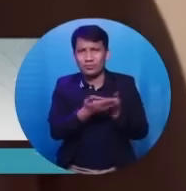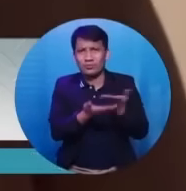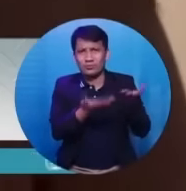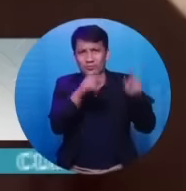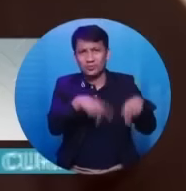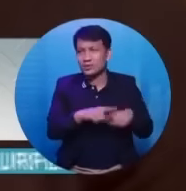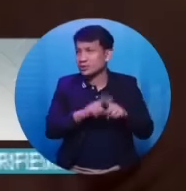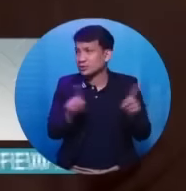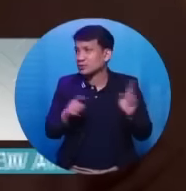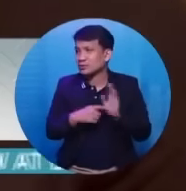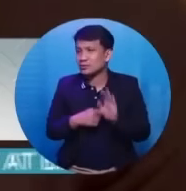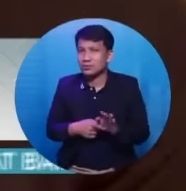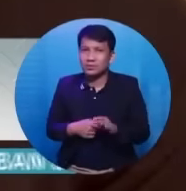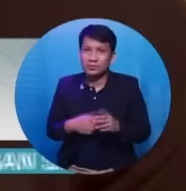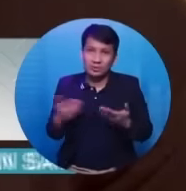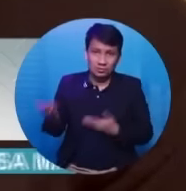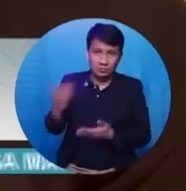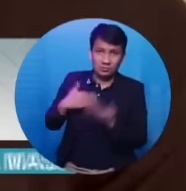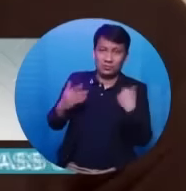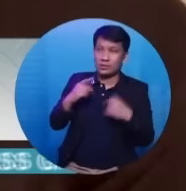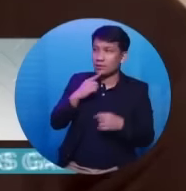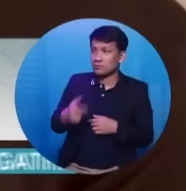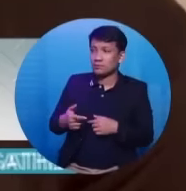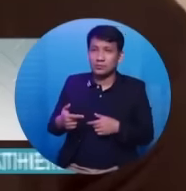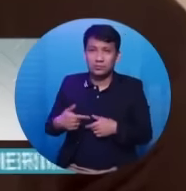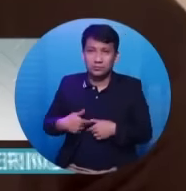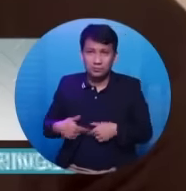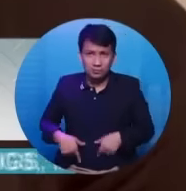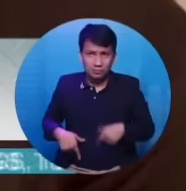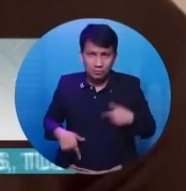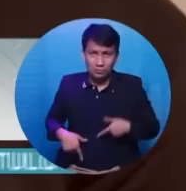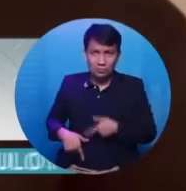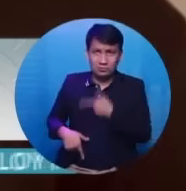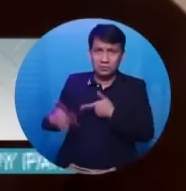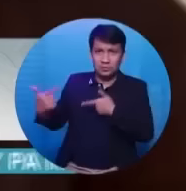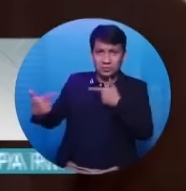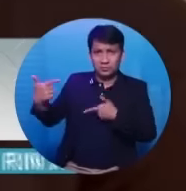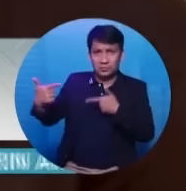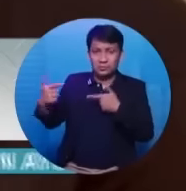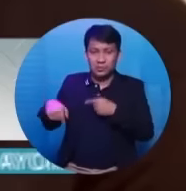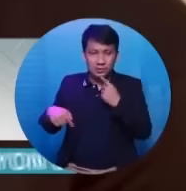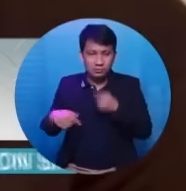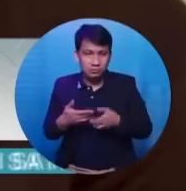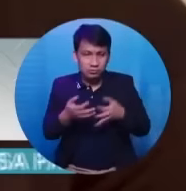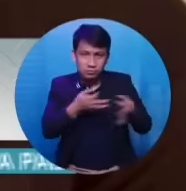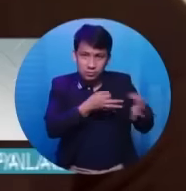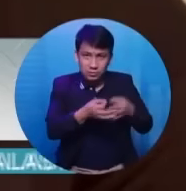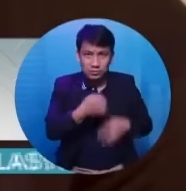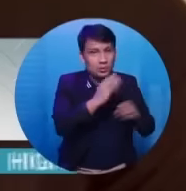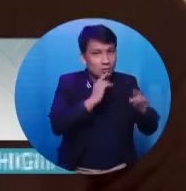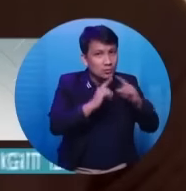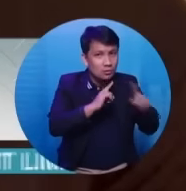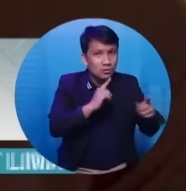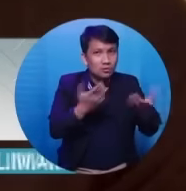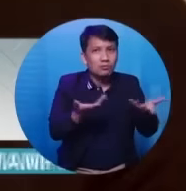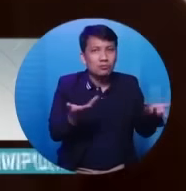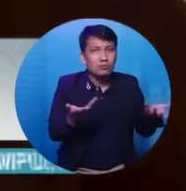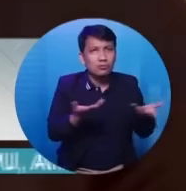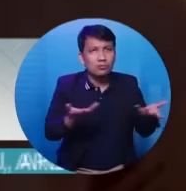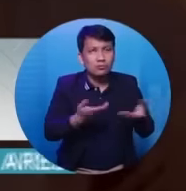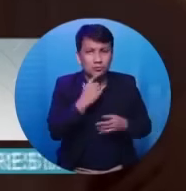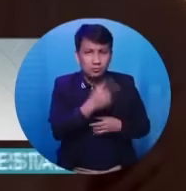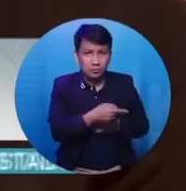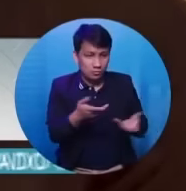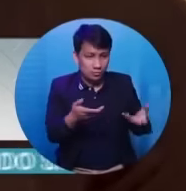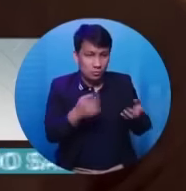Tapos, nakikipaghamunan siya ng barilan sa boyfriend ko. Kinausap siya ng maayos ng boyfriend ko, pero hinamon niya